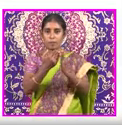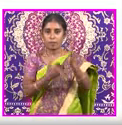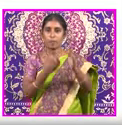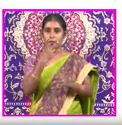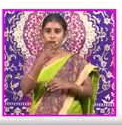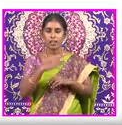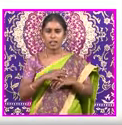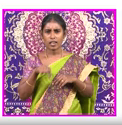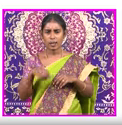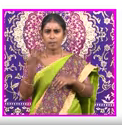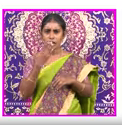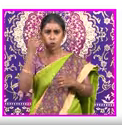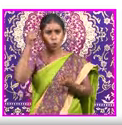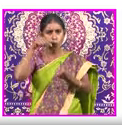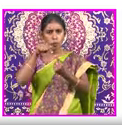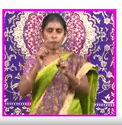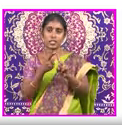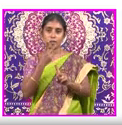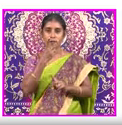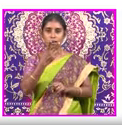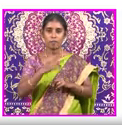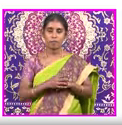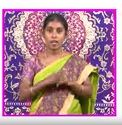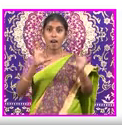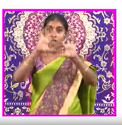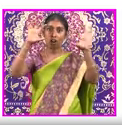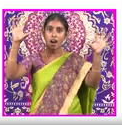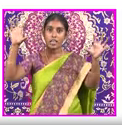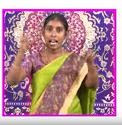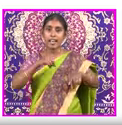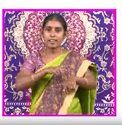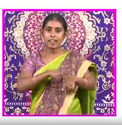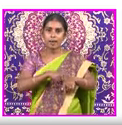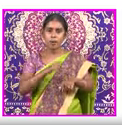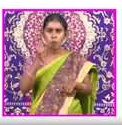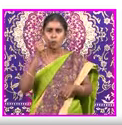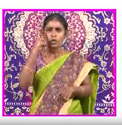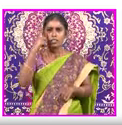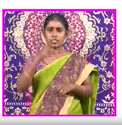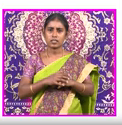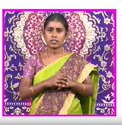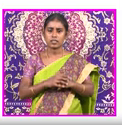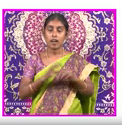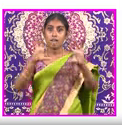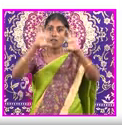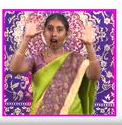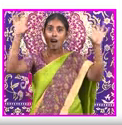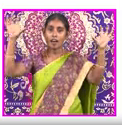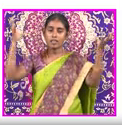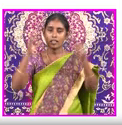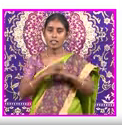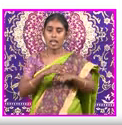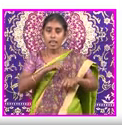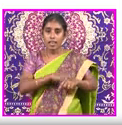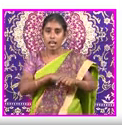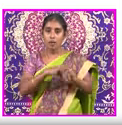நோக்கங்களை பார்ப்போம். வானிலை மற்றும் காலநிலையை புரிந்து கொள்ளுதல், வானிலை மற்றும் காலநிலை